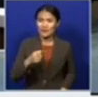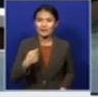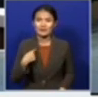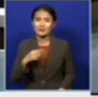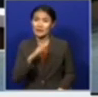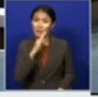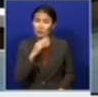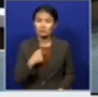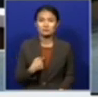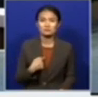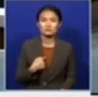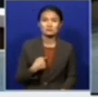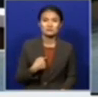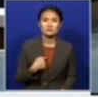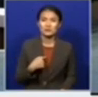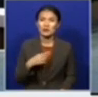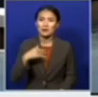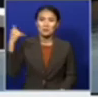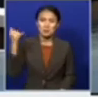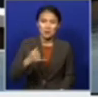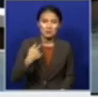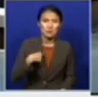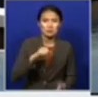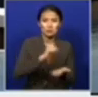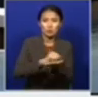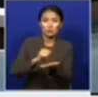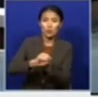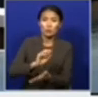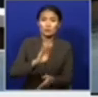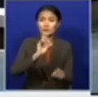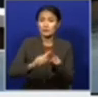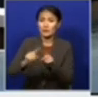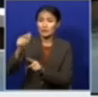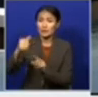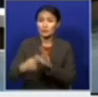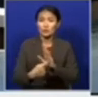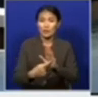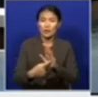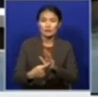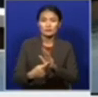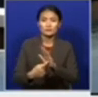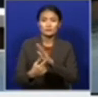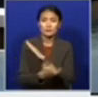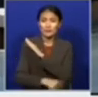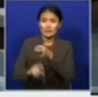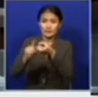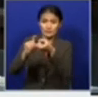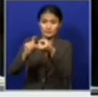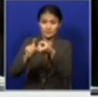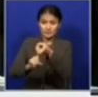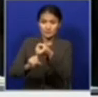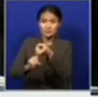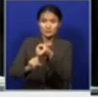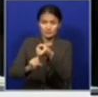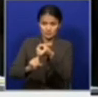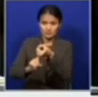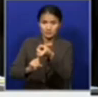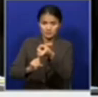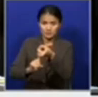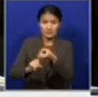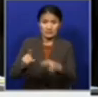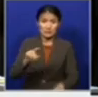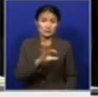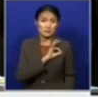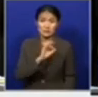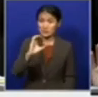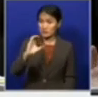ไม่จำเป็นต้องเป็นประเทศสมาชิก CPTPP นะคะขอแค่มีกิจการในประเทศสมาชิก CPTPP แล้วบริษัทนั้นก็สามาร